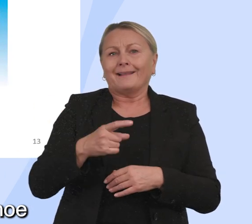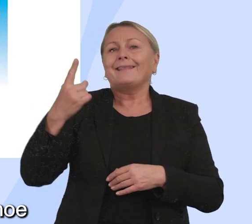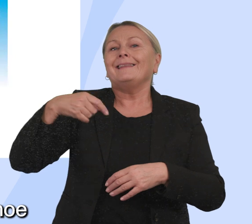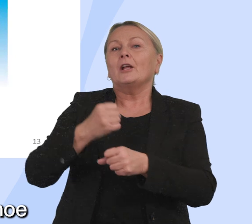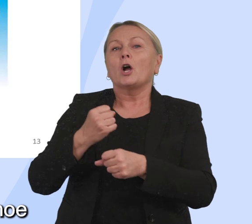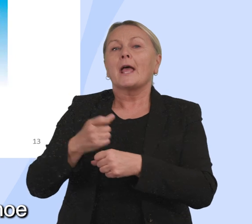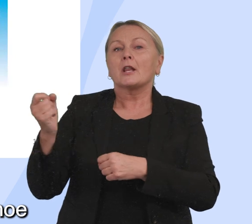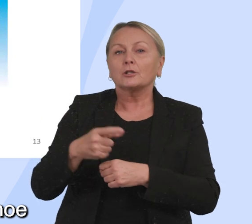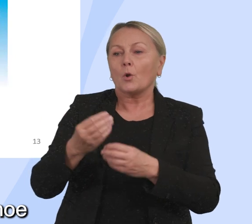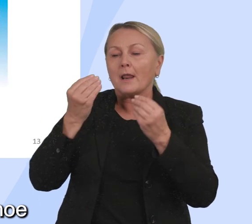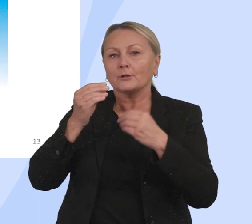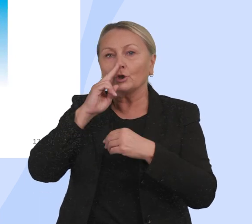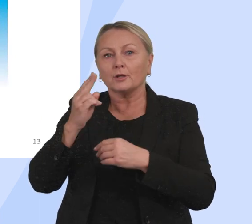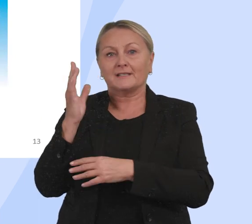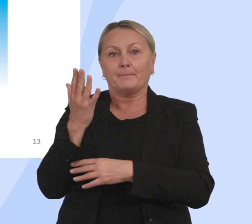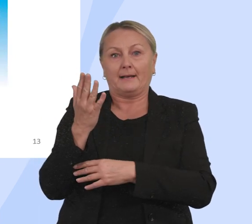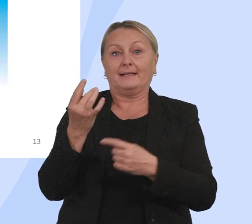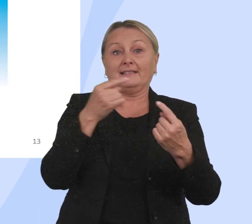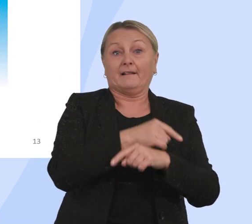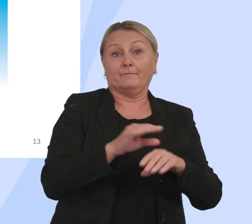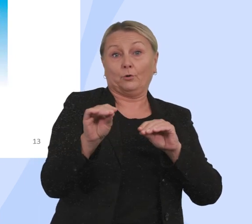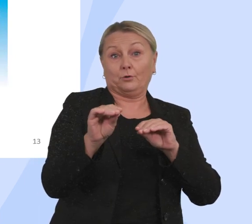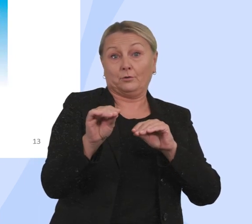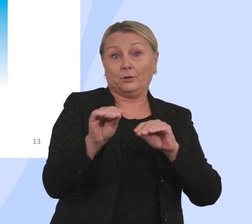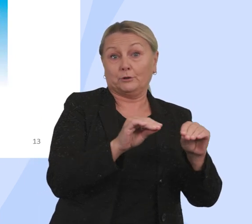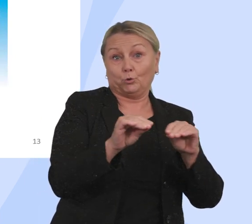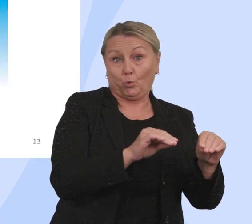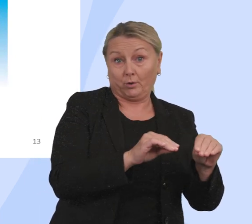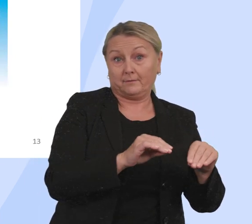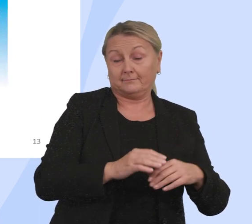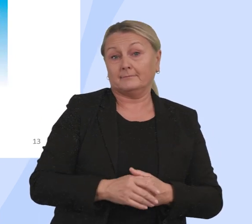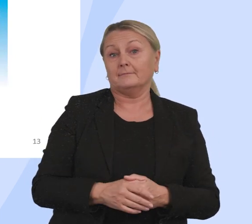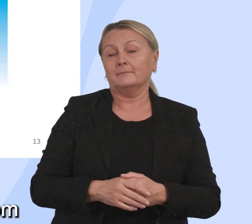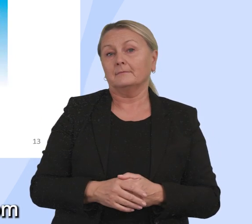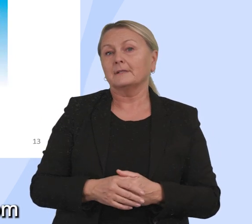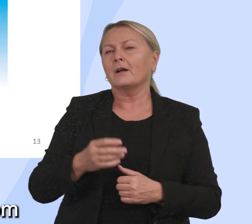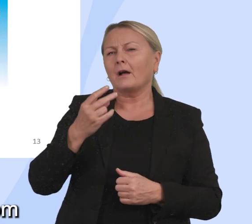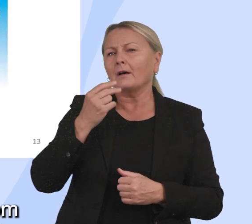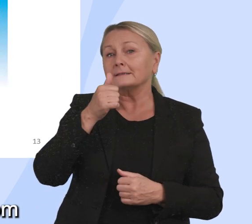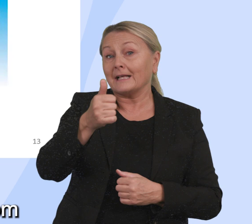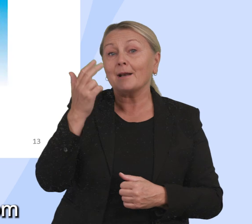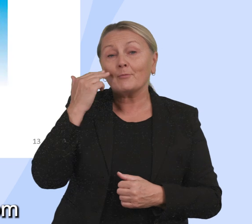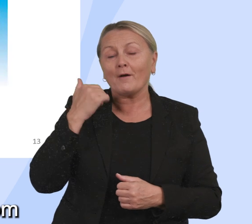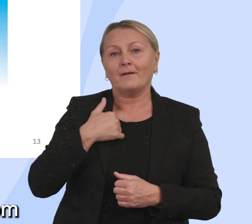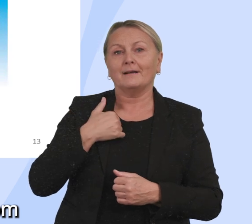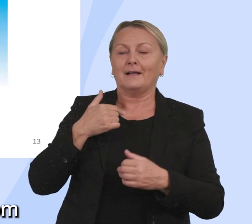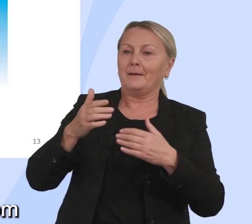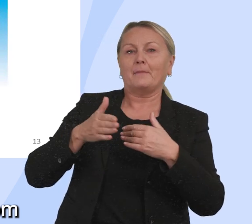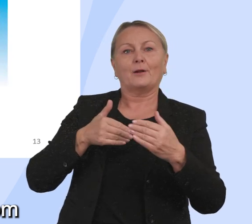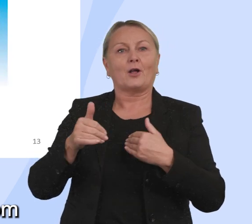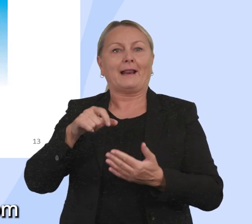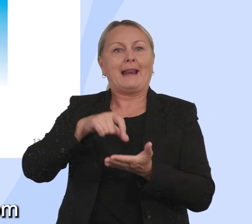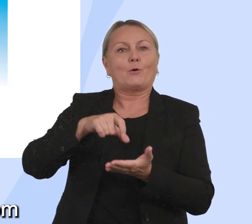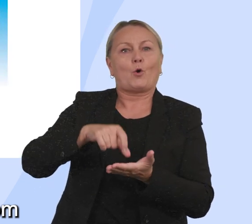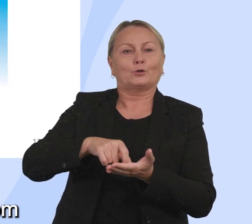end ved instruktion. I kan selv afprøve det. Jeg plejer at lave sådan en Lego-klodsøvelse, hvor jeg beder de